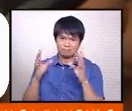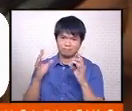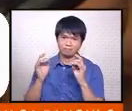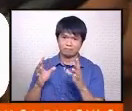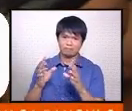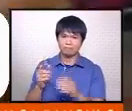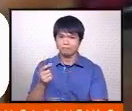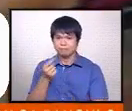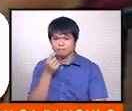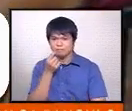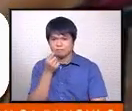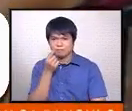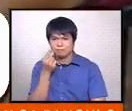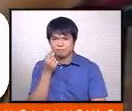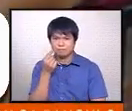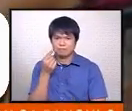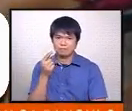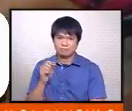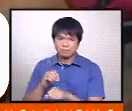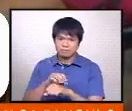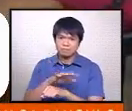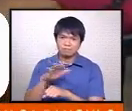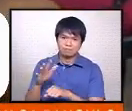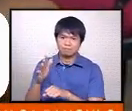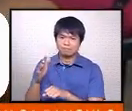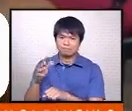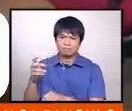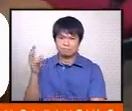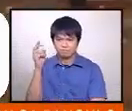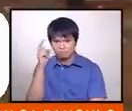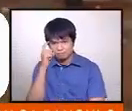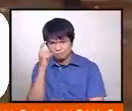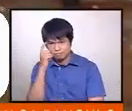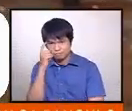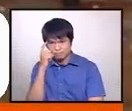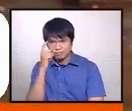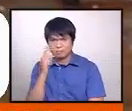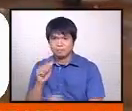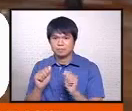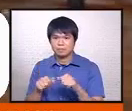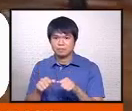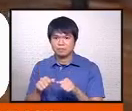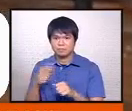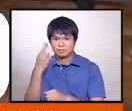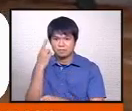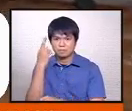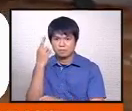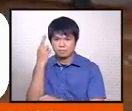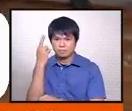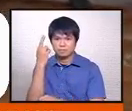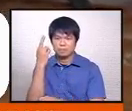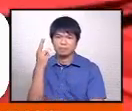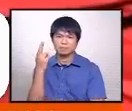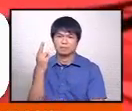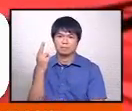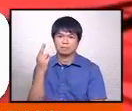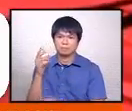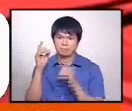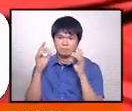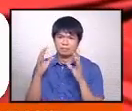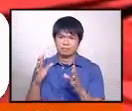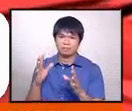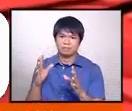ng solvent dahil naaapektuhan ang kanilang pag-iisip. Posibleng maging dahilan pa raw ito para malagay sa alanganin ang